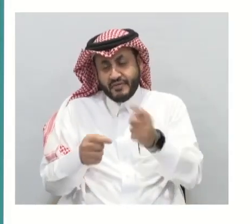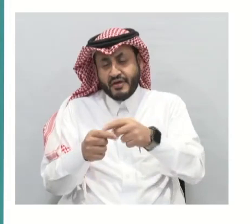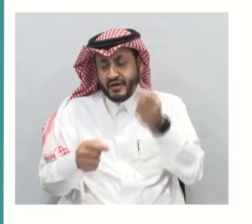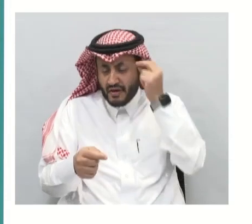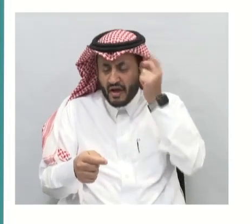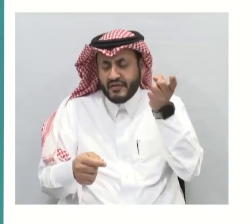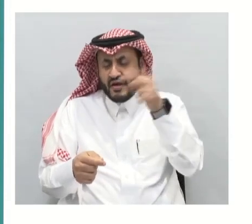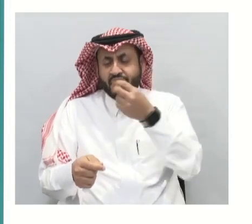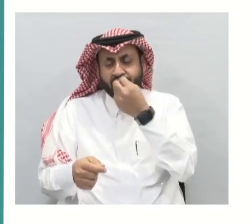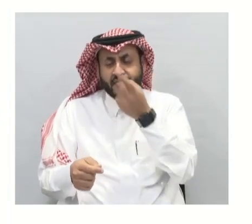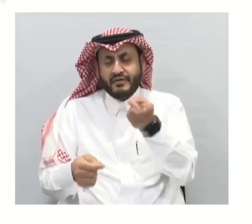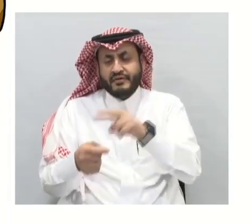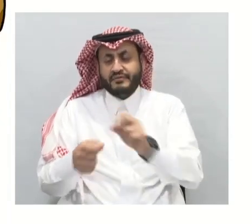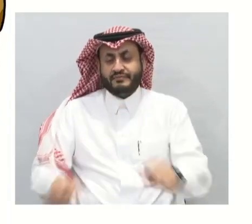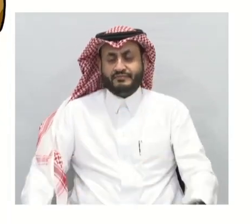المستقبليه